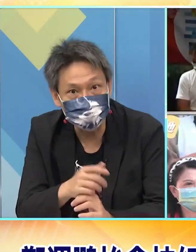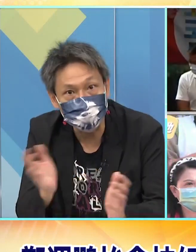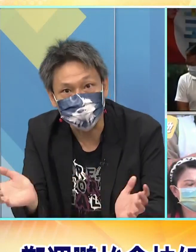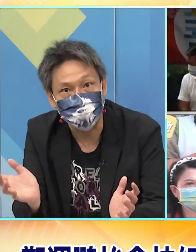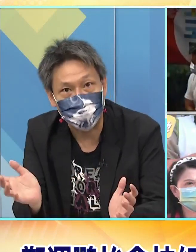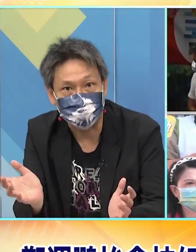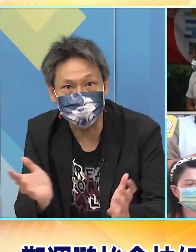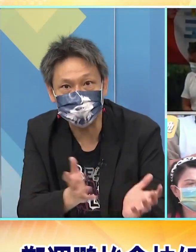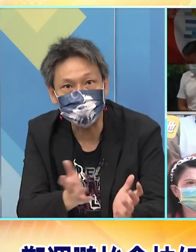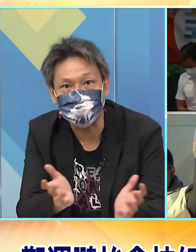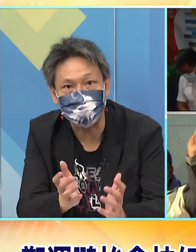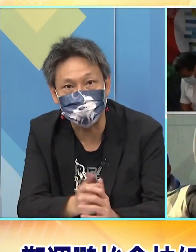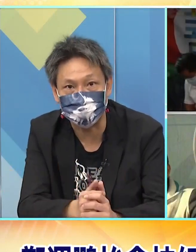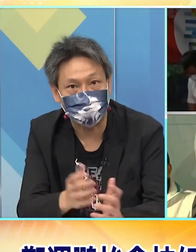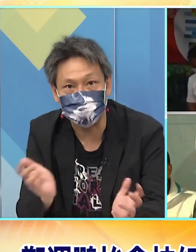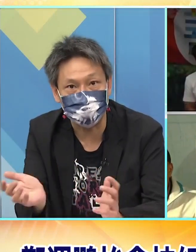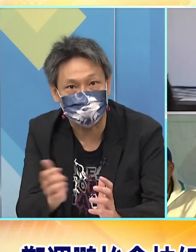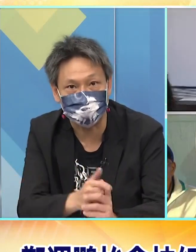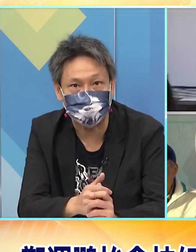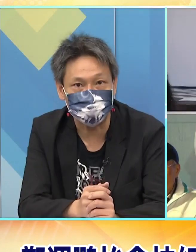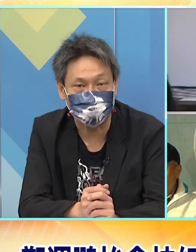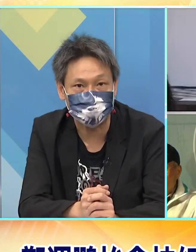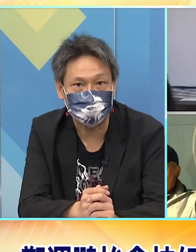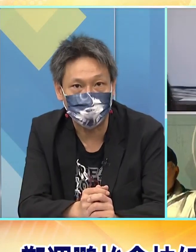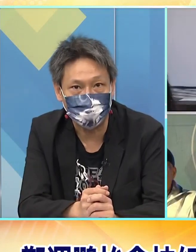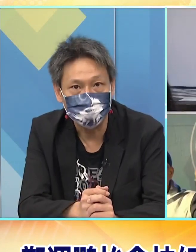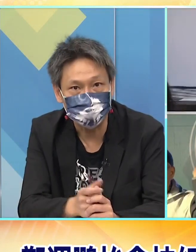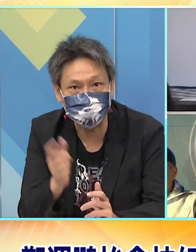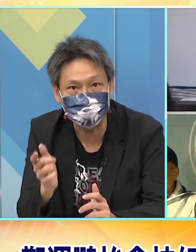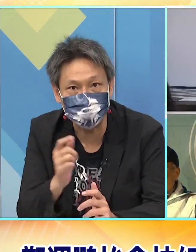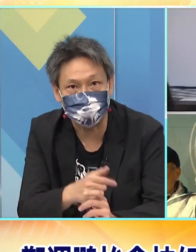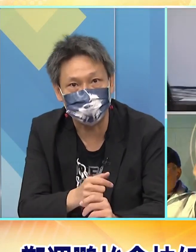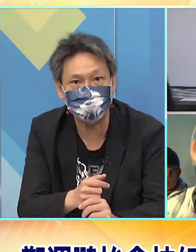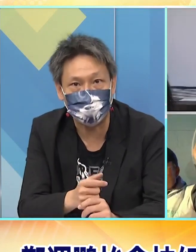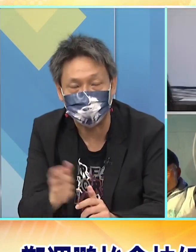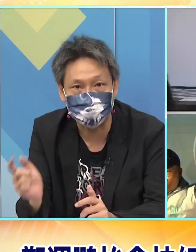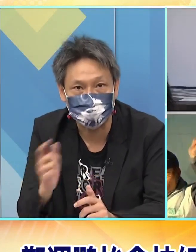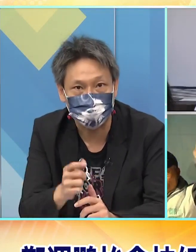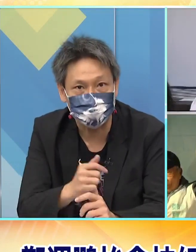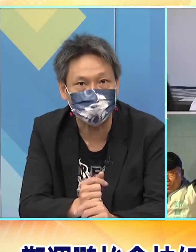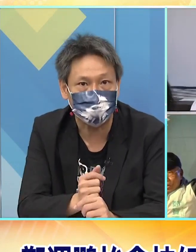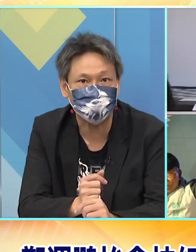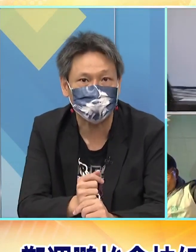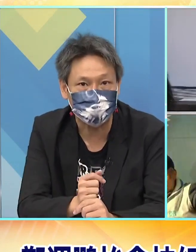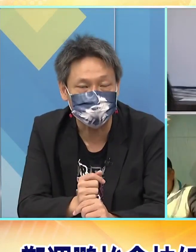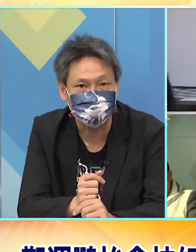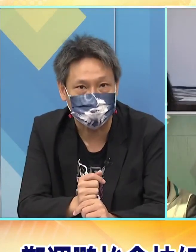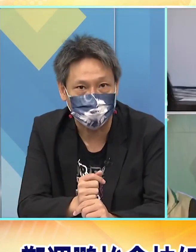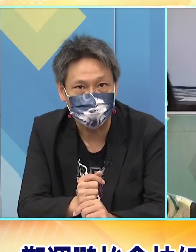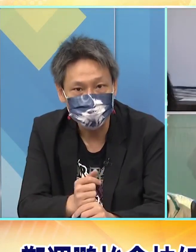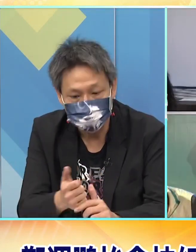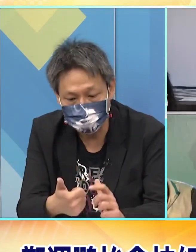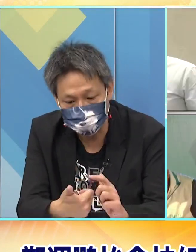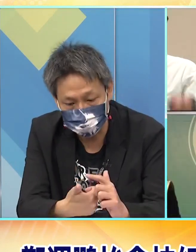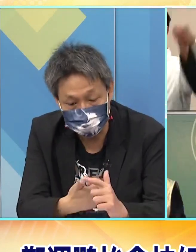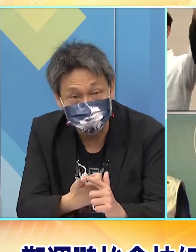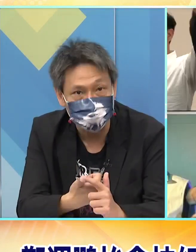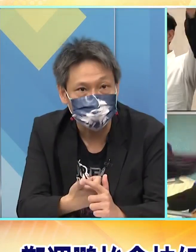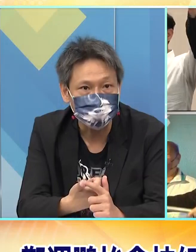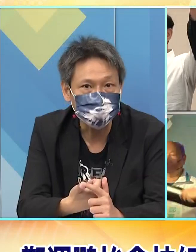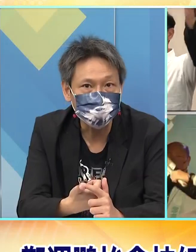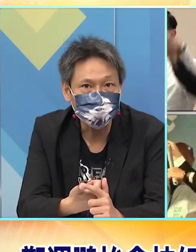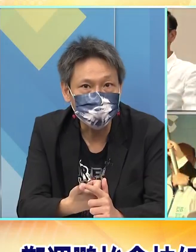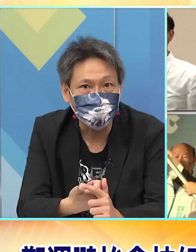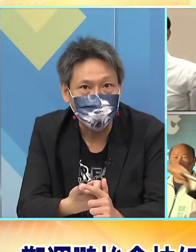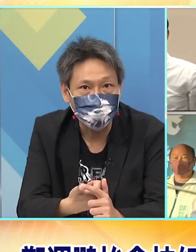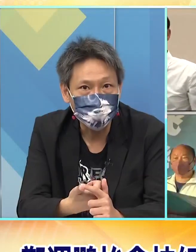你没有错吧？你一直都民进党党员，你没有跳槽过其他党嘛？哈，你还是民进党的立法委员，现在代表民进党要选桃园市长嘛？民进党有没有人性